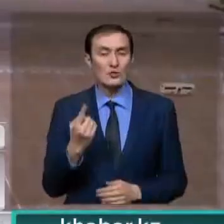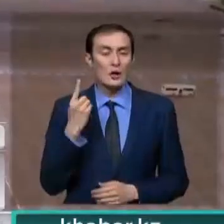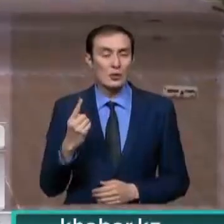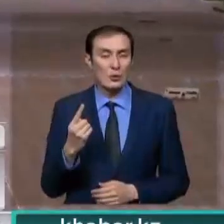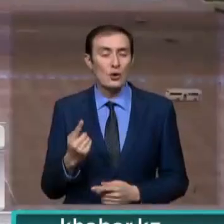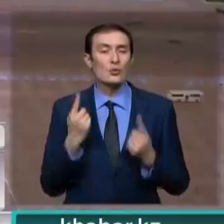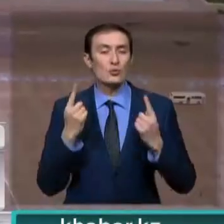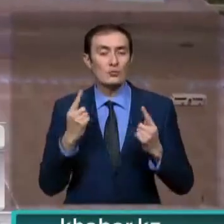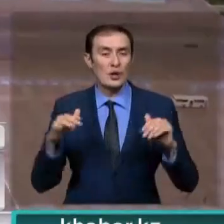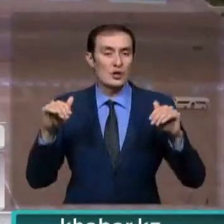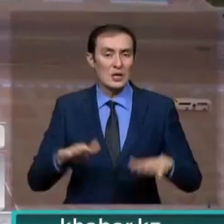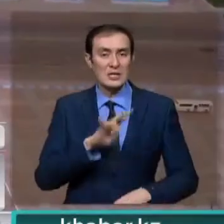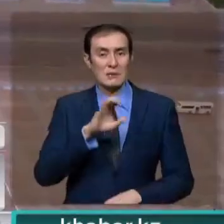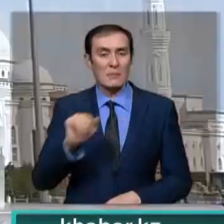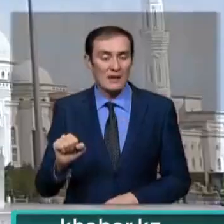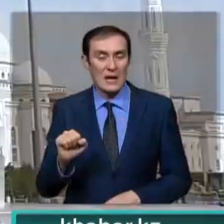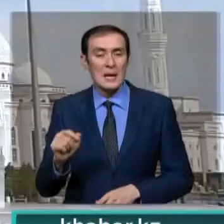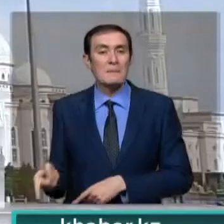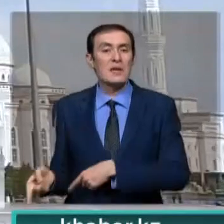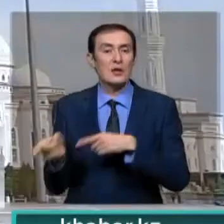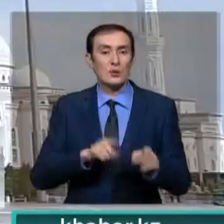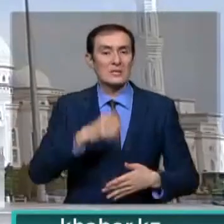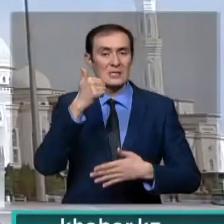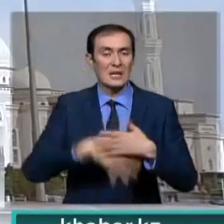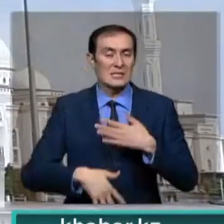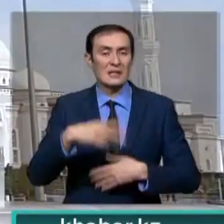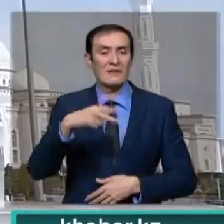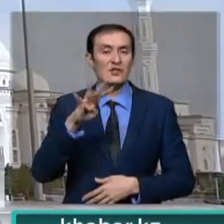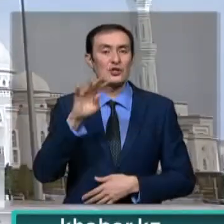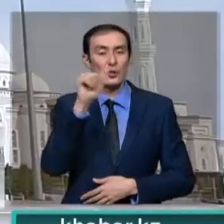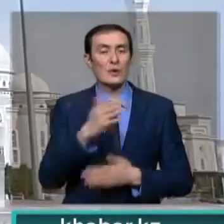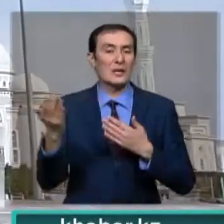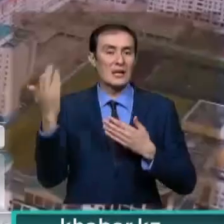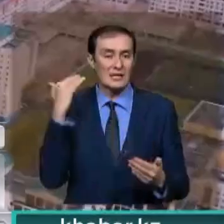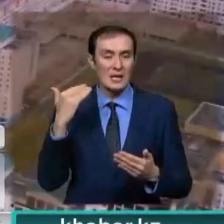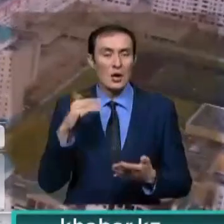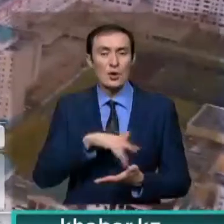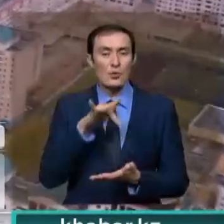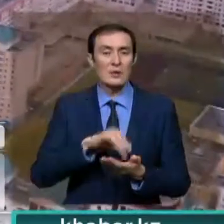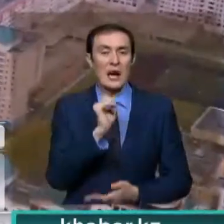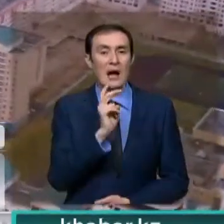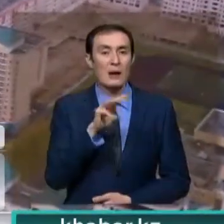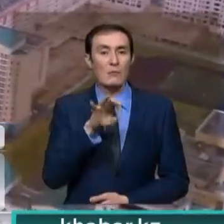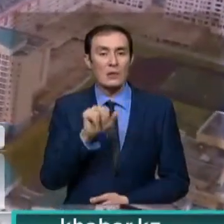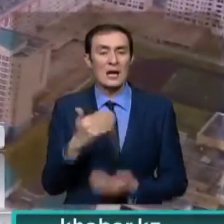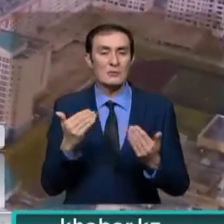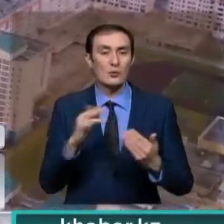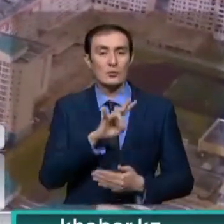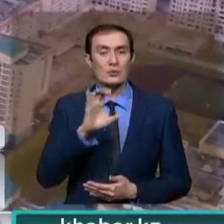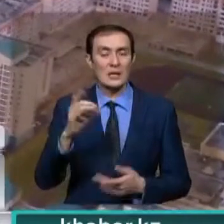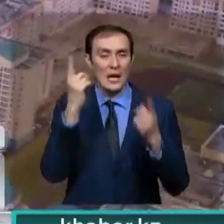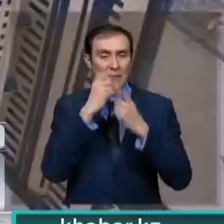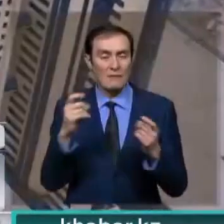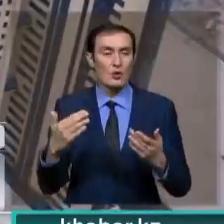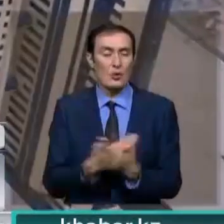амбициозное решение назарбаева перенос столицы ровно двадцать четыре года назад акмола ный не нурсултан была официально объявлена